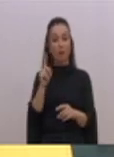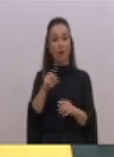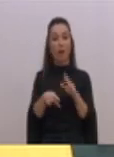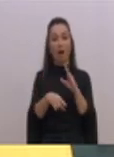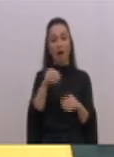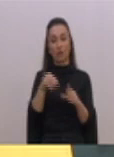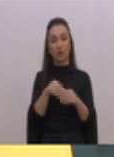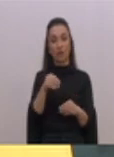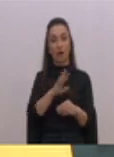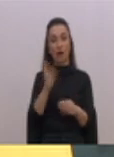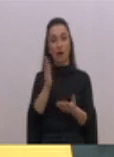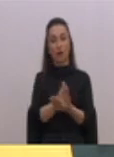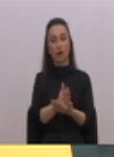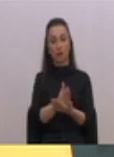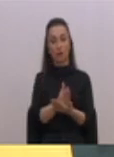არჩევნები